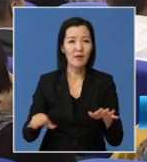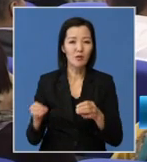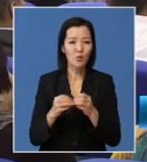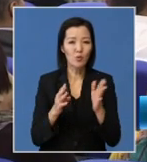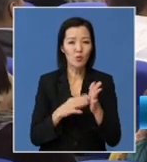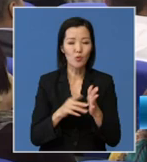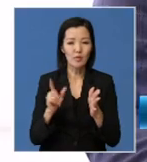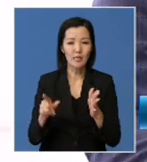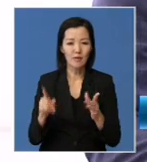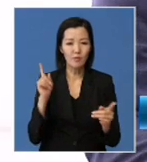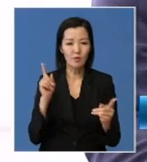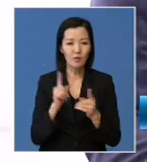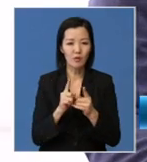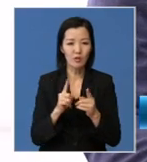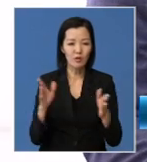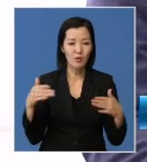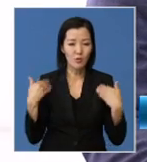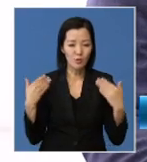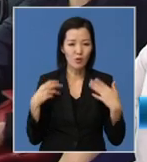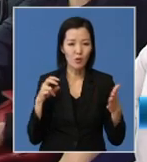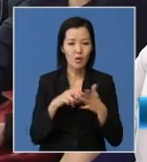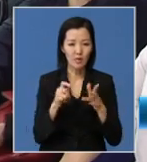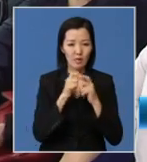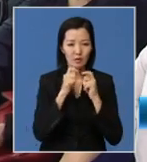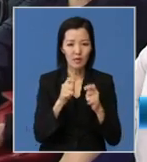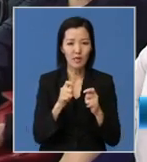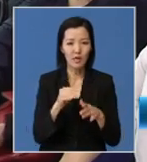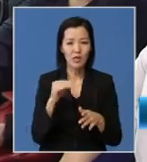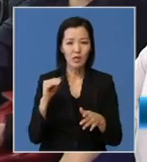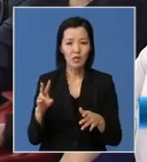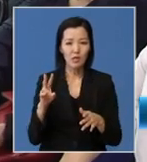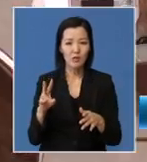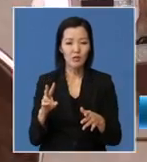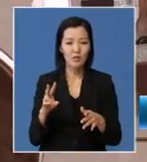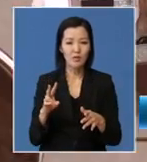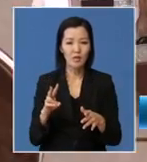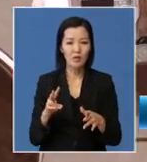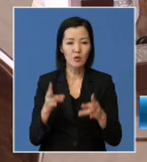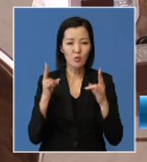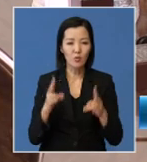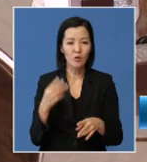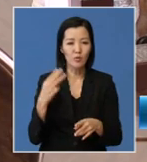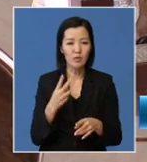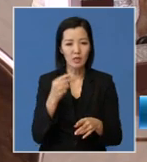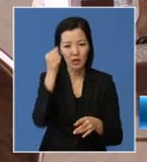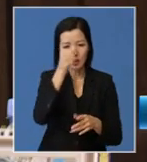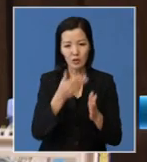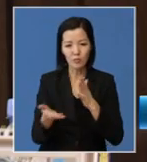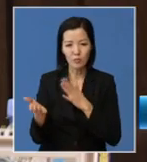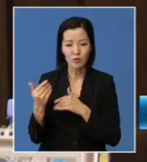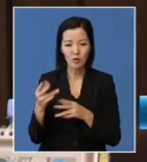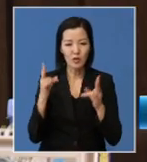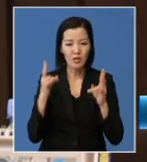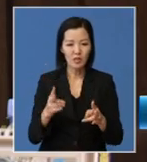азаматты қабылдап, әрбіріне құттықтау хатын табыстады. Шара барысында желтоқсан оқиғасының куәгерлері сөз алып, 32 жыл бұрынғы оқиғаның